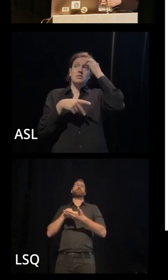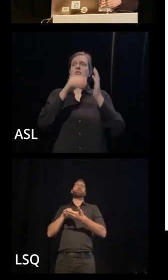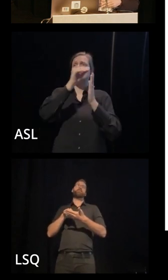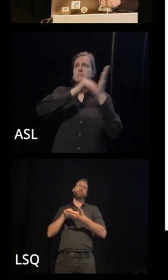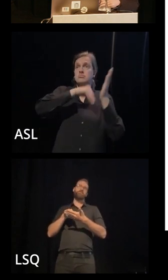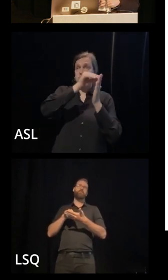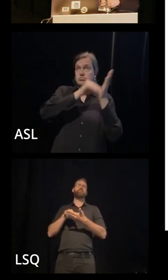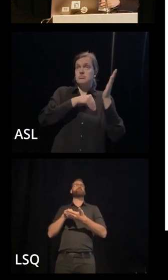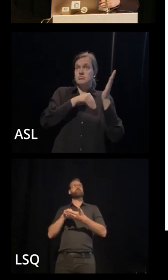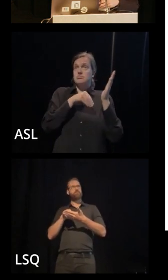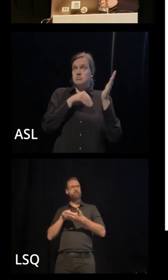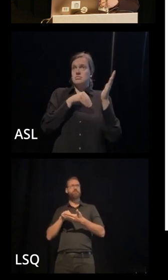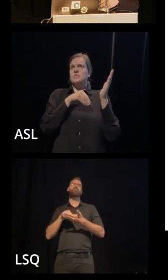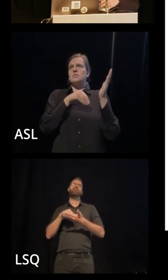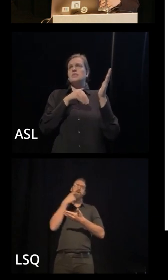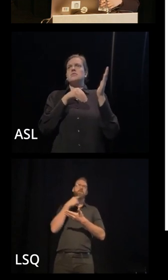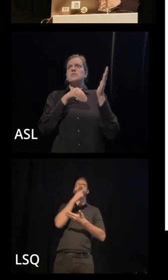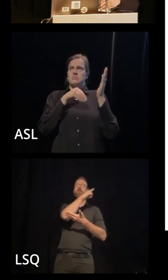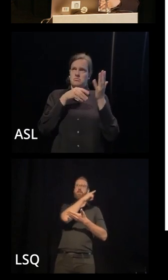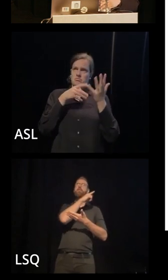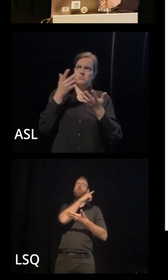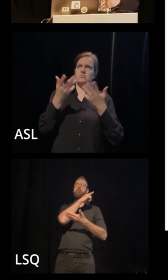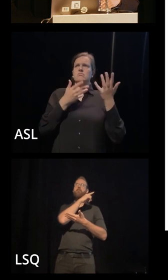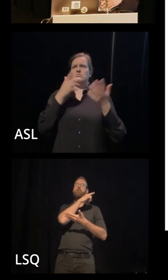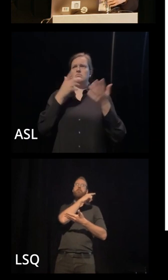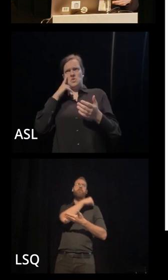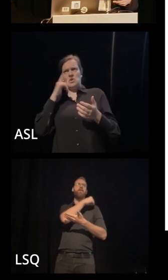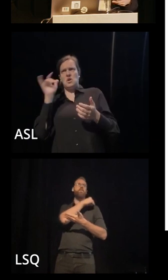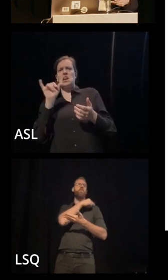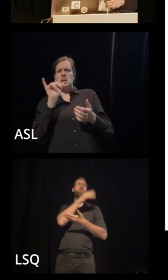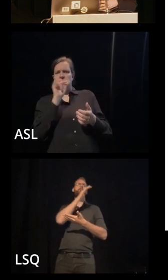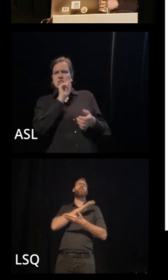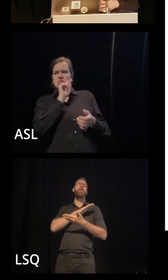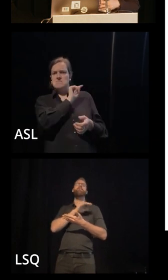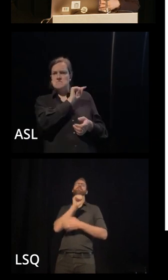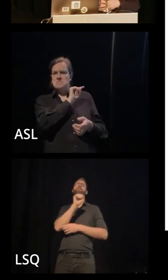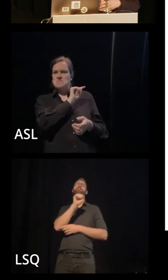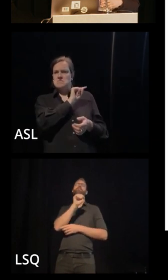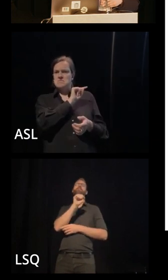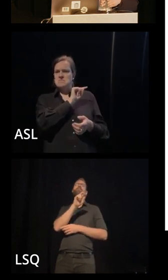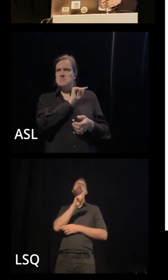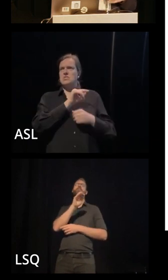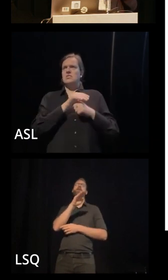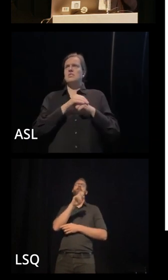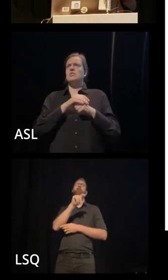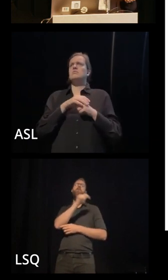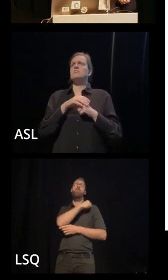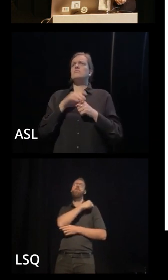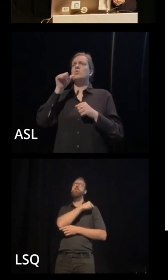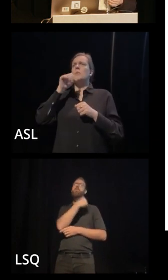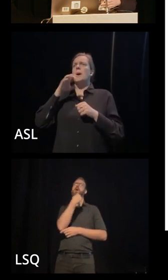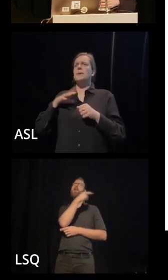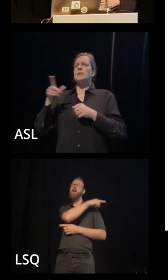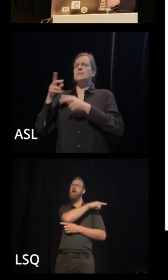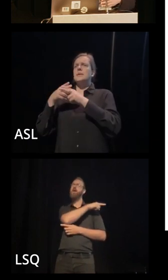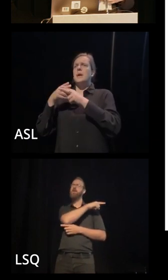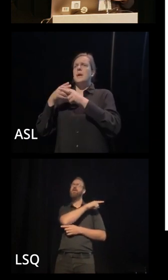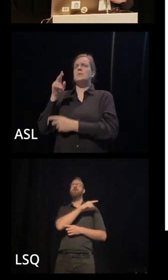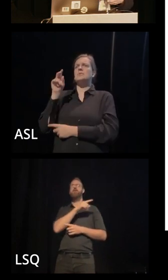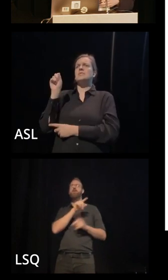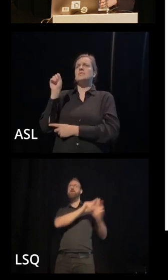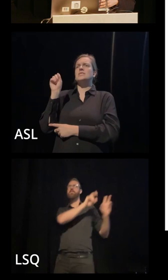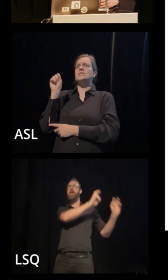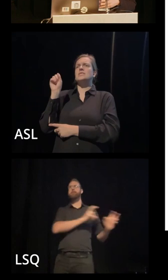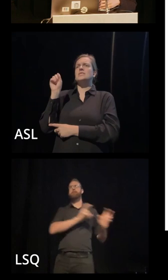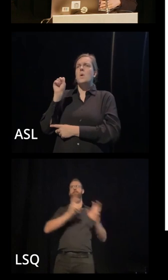même beaucoup de la présentation qu'on a eue ce matin de Mme Sermon, que je n'ai pas encore rencontrée, mais beaucoup de thématiques s'y entrecroisent. Mais